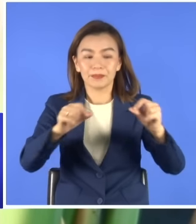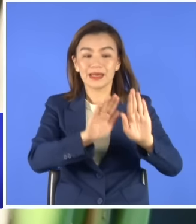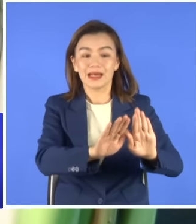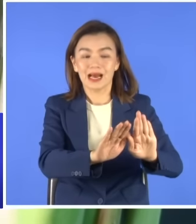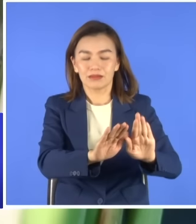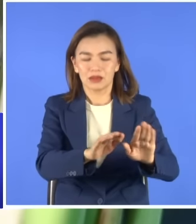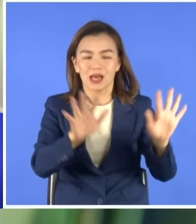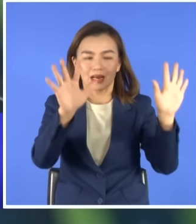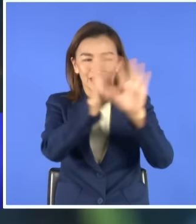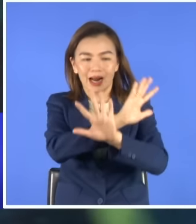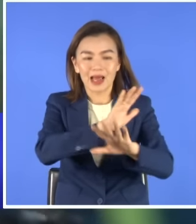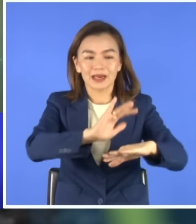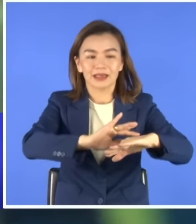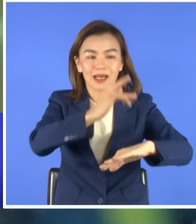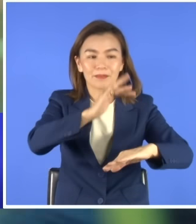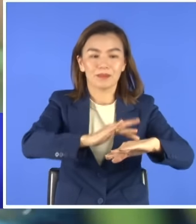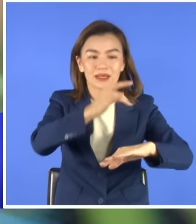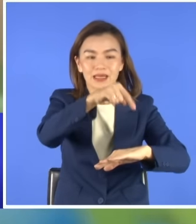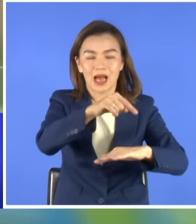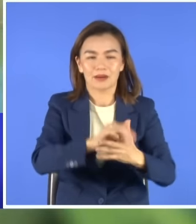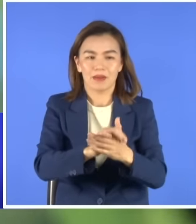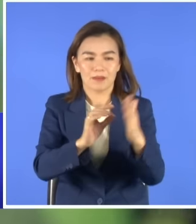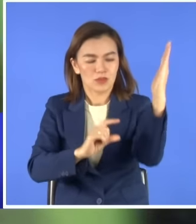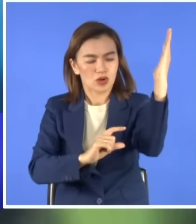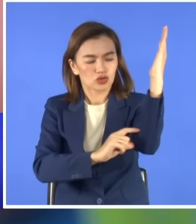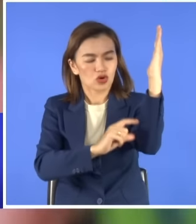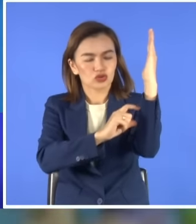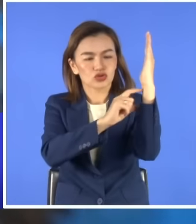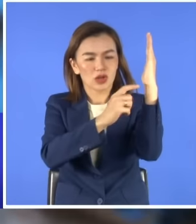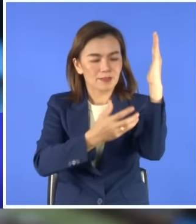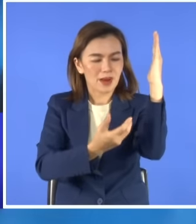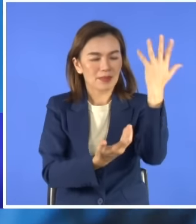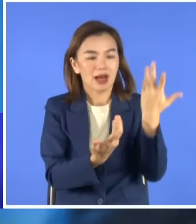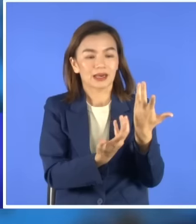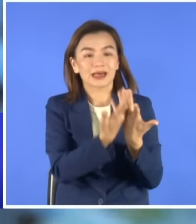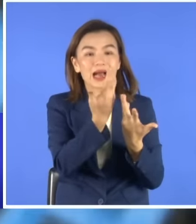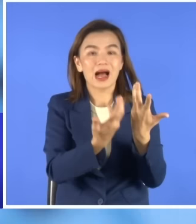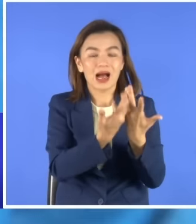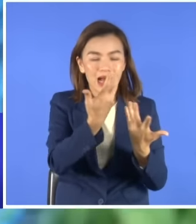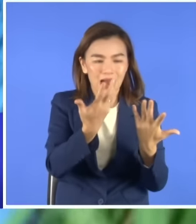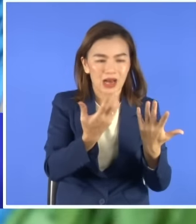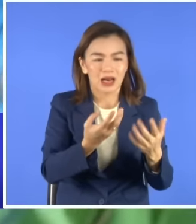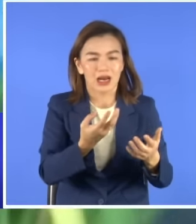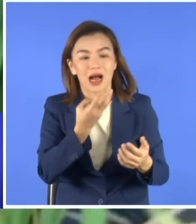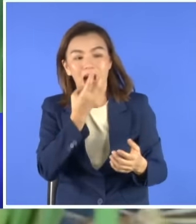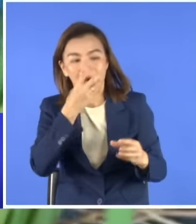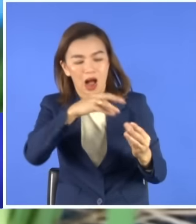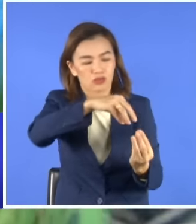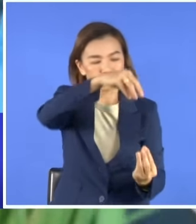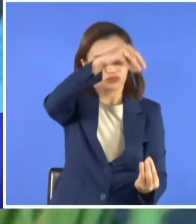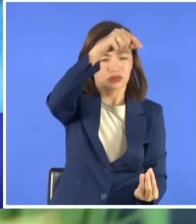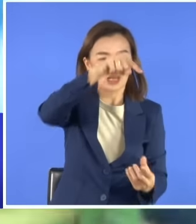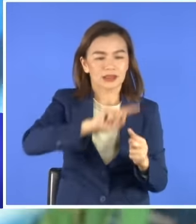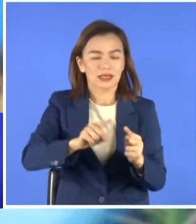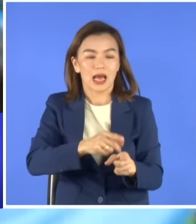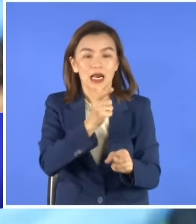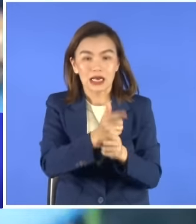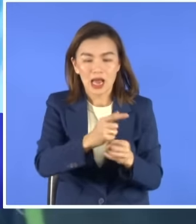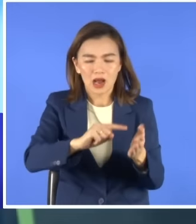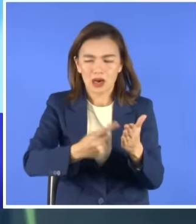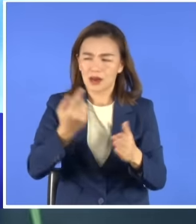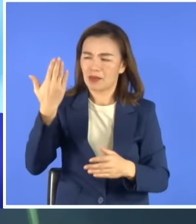มั้ยแมงดาแไปเกาะที่ต้นข้าวไงมันก็เป็นไข่ออกมาครอบครัวก็บอกว่ายึดอาชีพเลี้ยงแมงดาขายเนี่ยมาตั้งแต่ปี 60